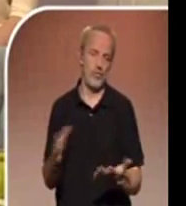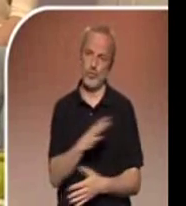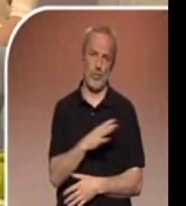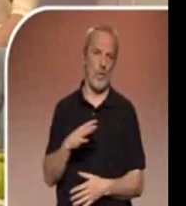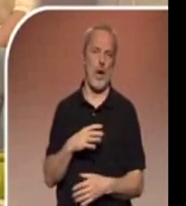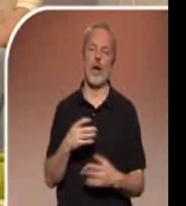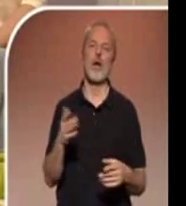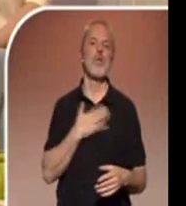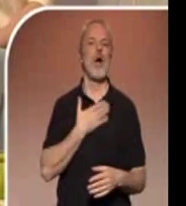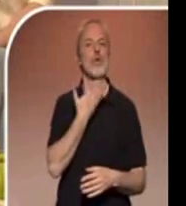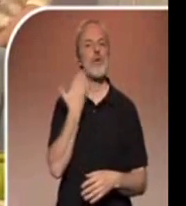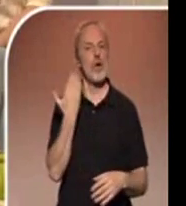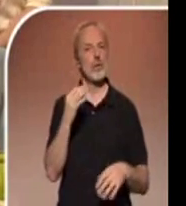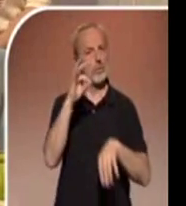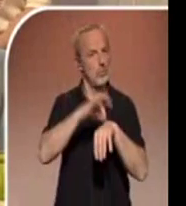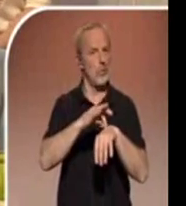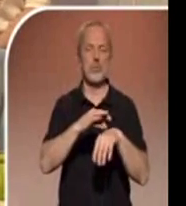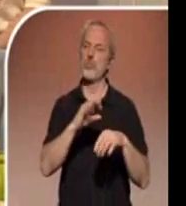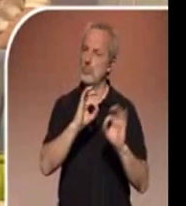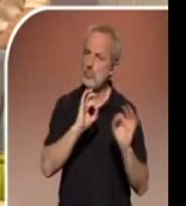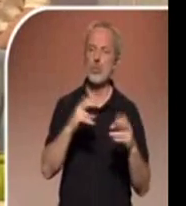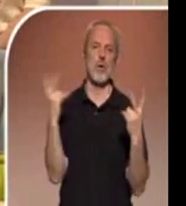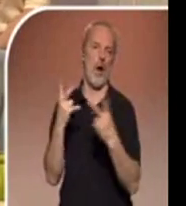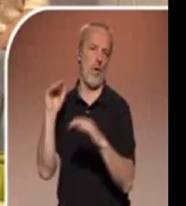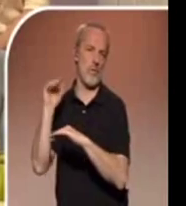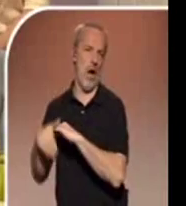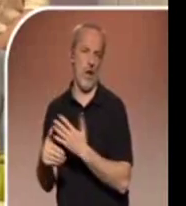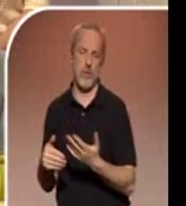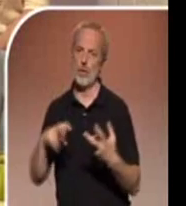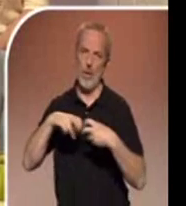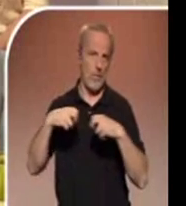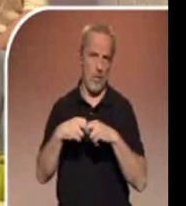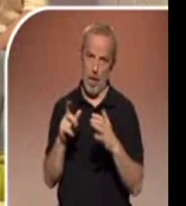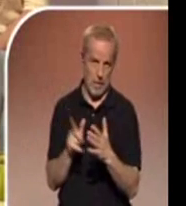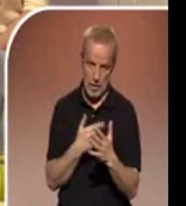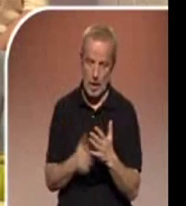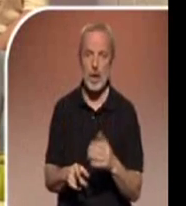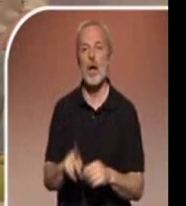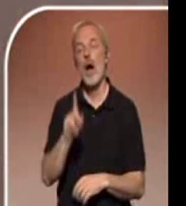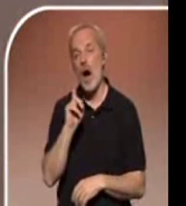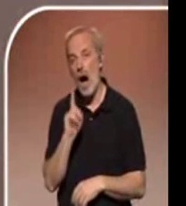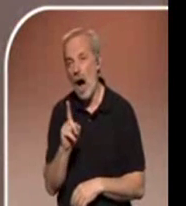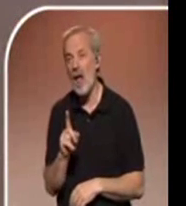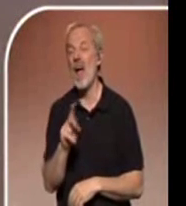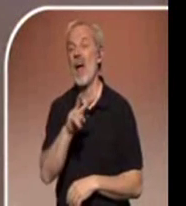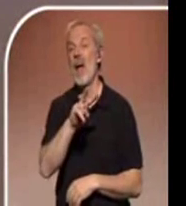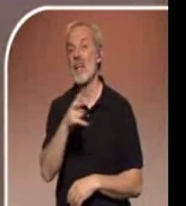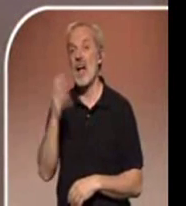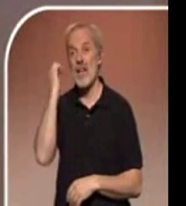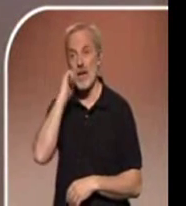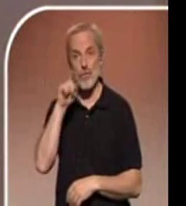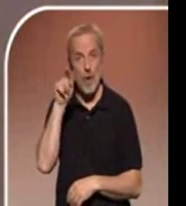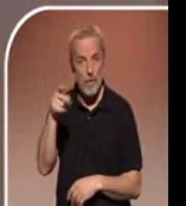jinde, je standardní, není s tím problém, ale ne u všech jedinců se podaří